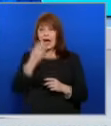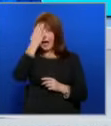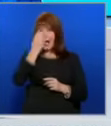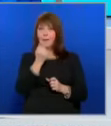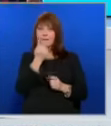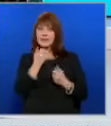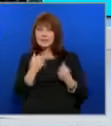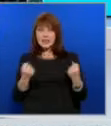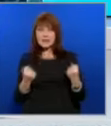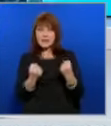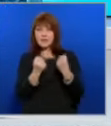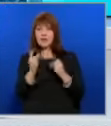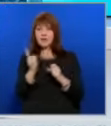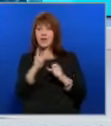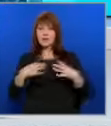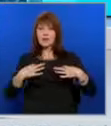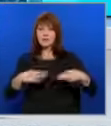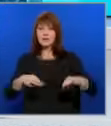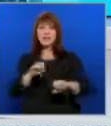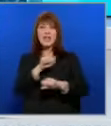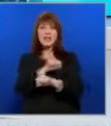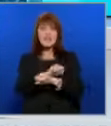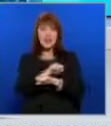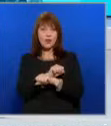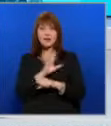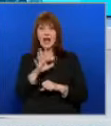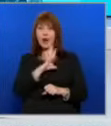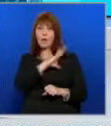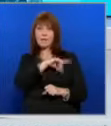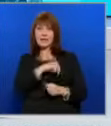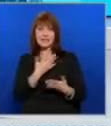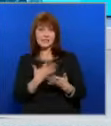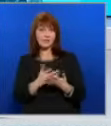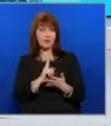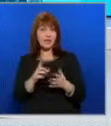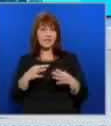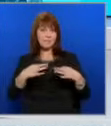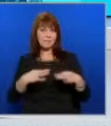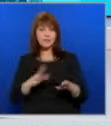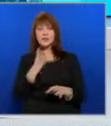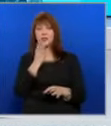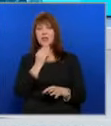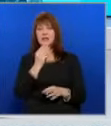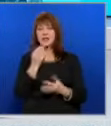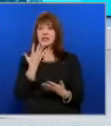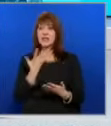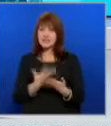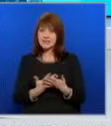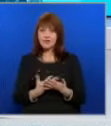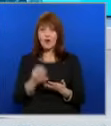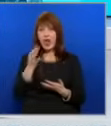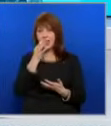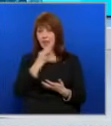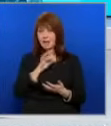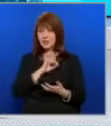Хамас заплаши, че няма да освободи заложници, ако палестински затворници не бъдат пуснати от израелските затвори. За сега няма